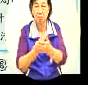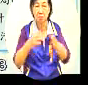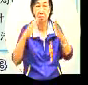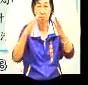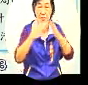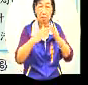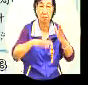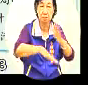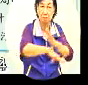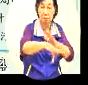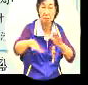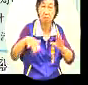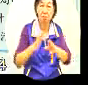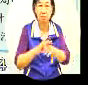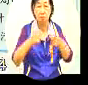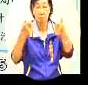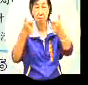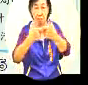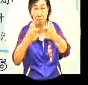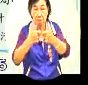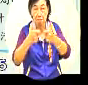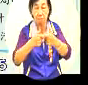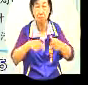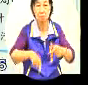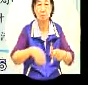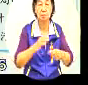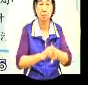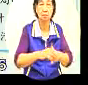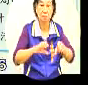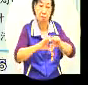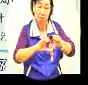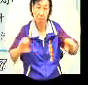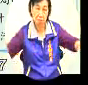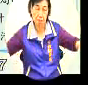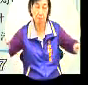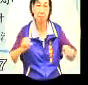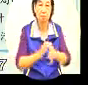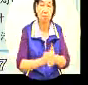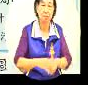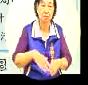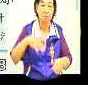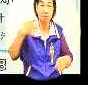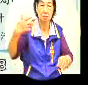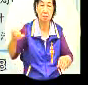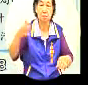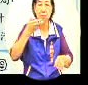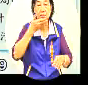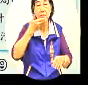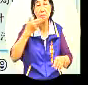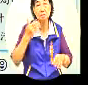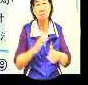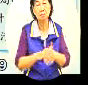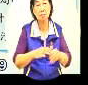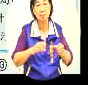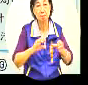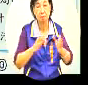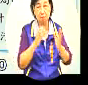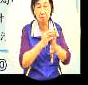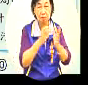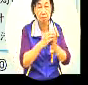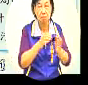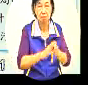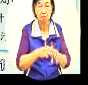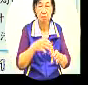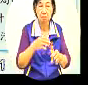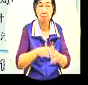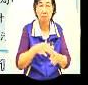配合政府的政策去做什么接管的水利局呢，在今年应该是这个月还是上个